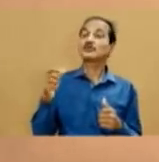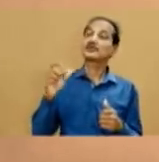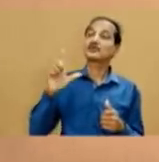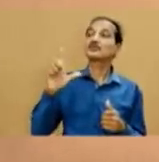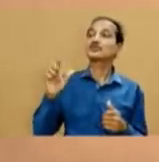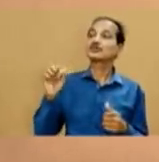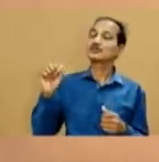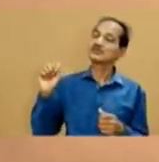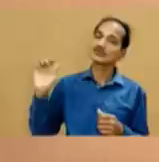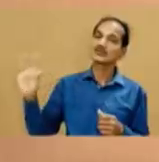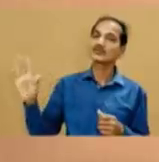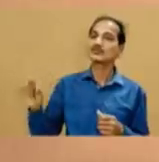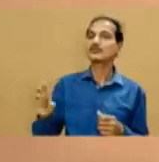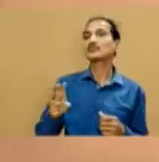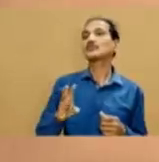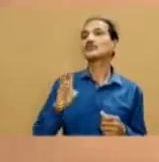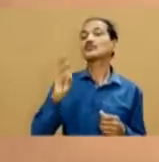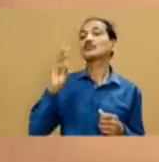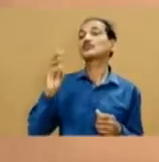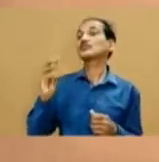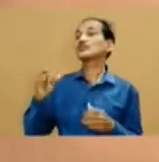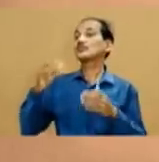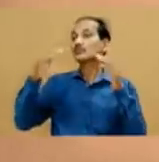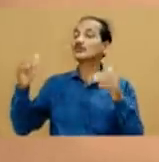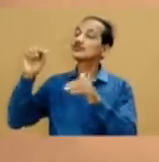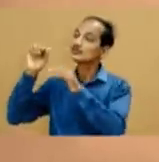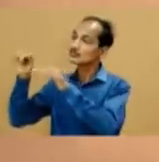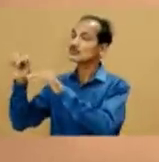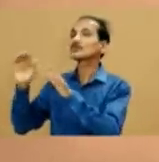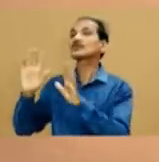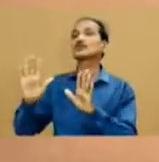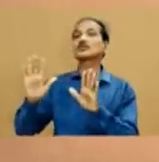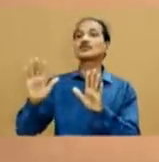ଚତୁର୍ଥ ଜିନିଷ ହେଲା, ଘର ଭିତରେ ଅଛନ୍ତି ଏକାଠି ଖିଆପିଆ କରନ୍ତୁ,